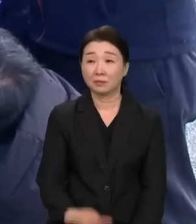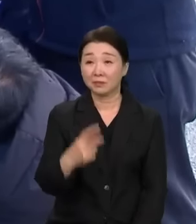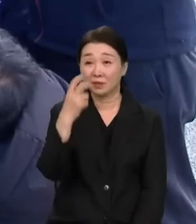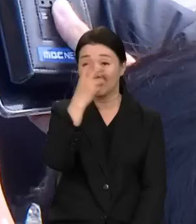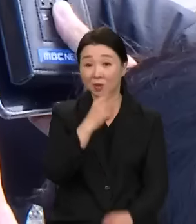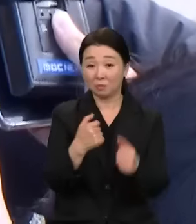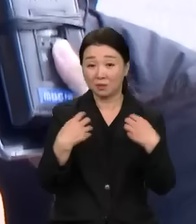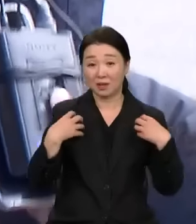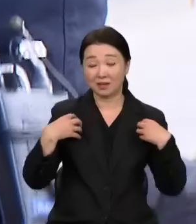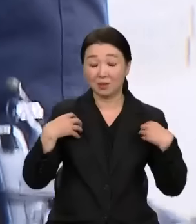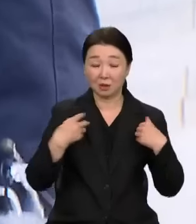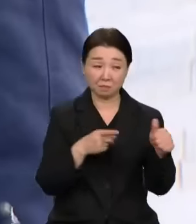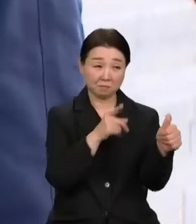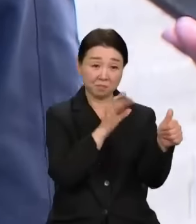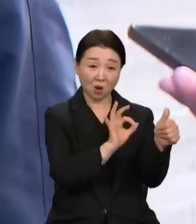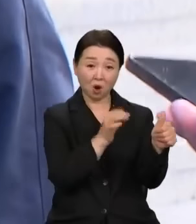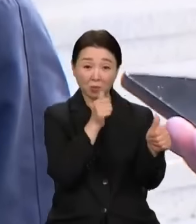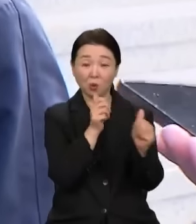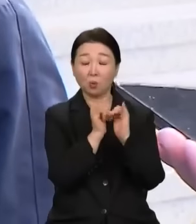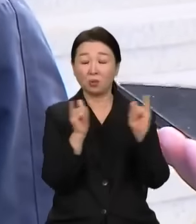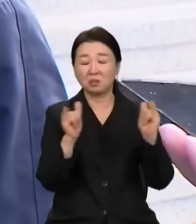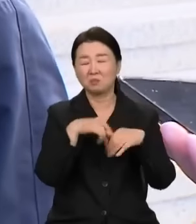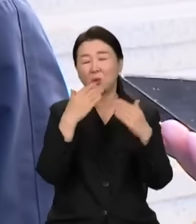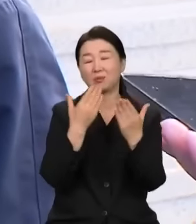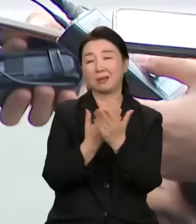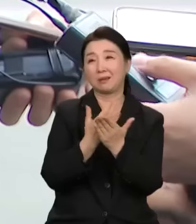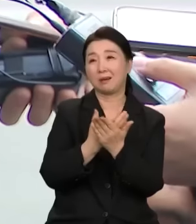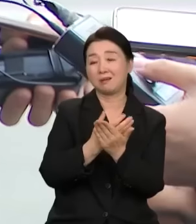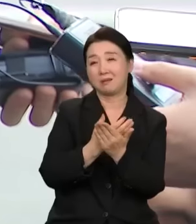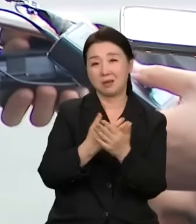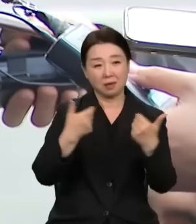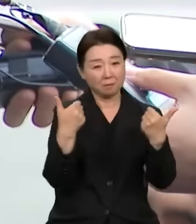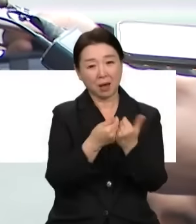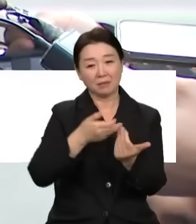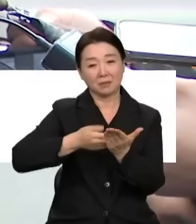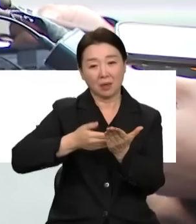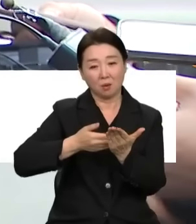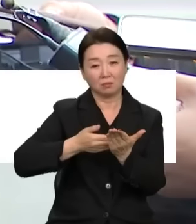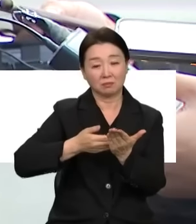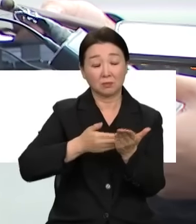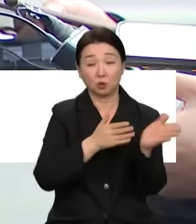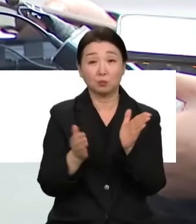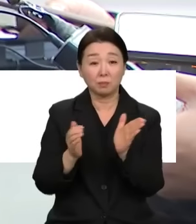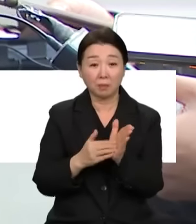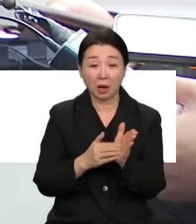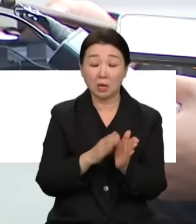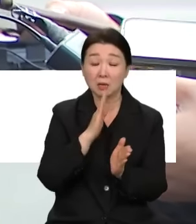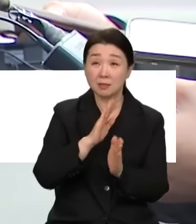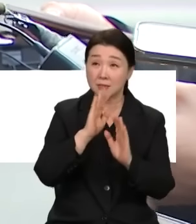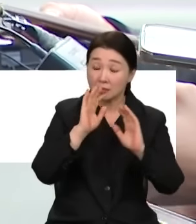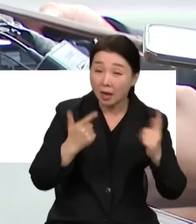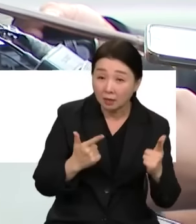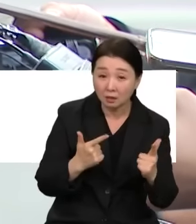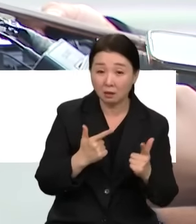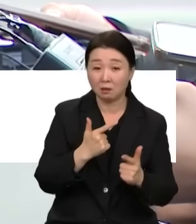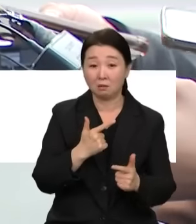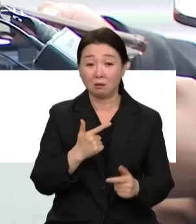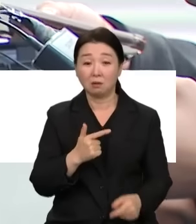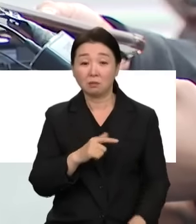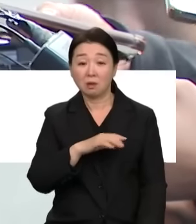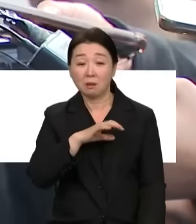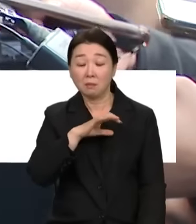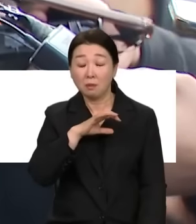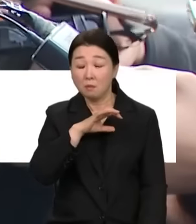검찰청으로 들어가는 명태균 씨 변호인은 반격을 예고했습니다. 사실이 아니기 때문에 반박을 하지 않았답니다.